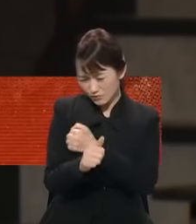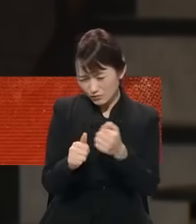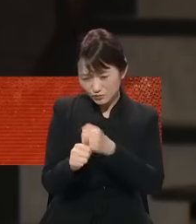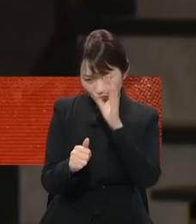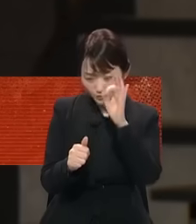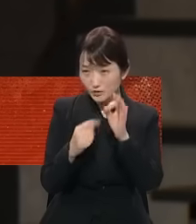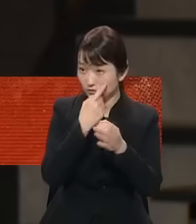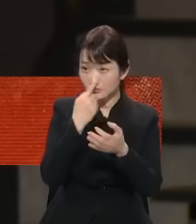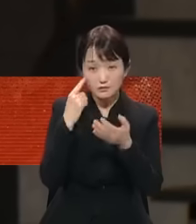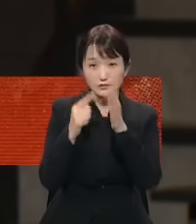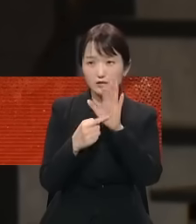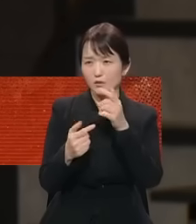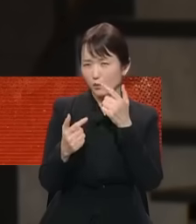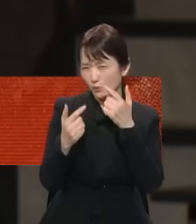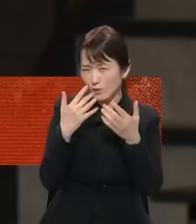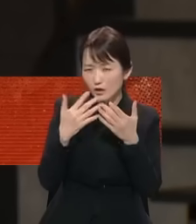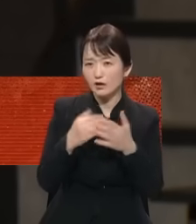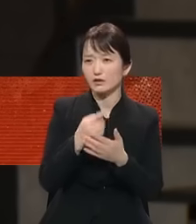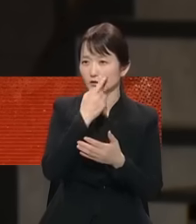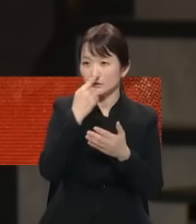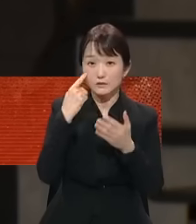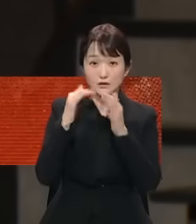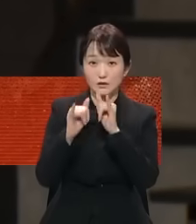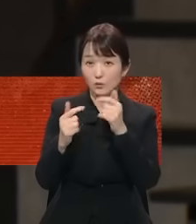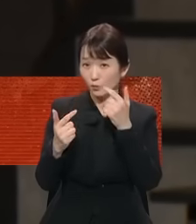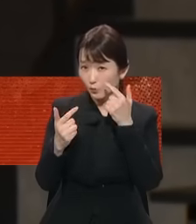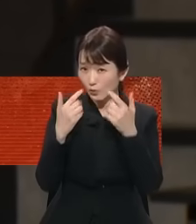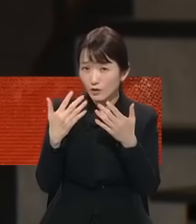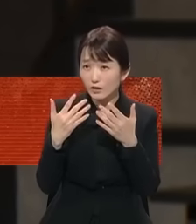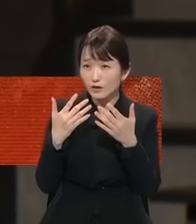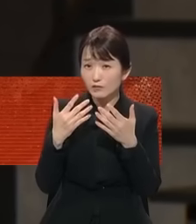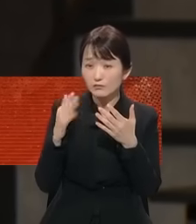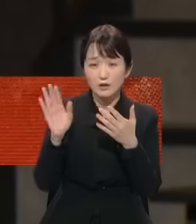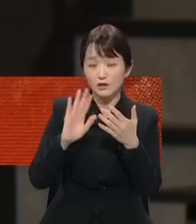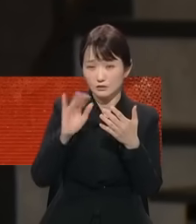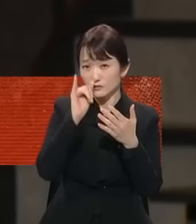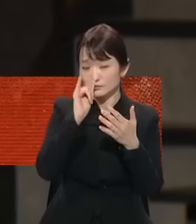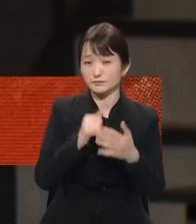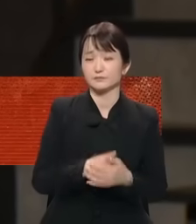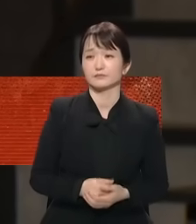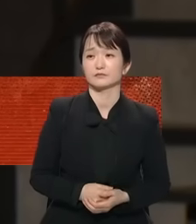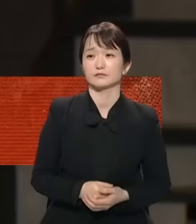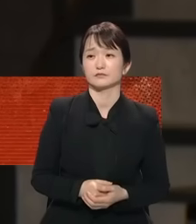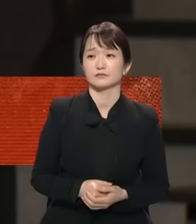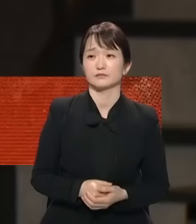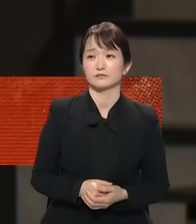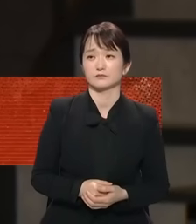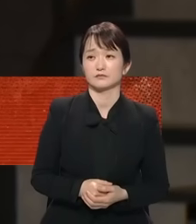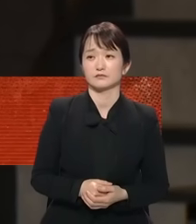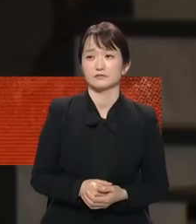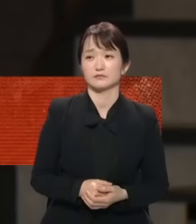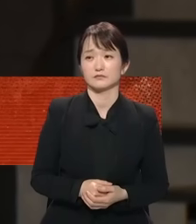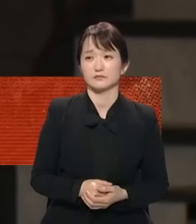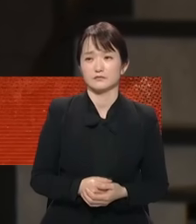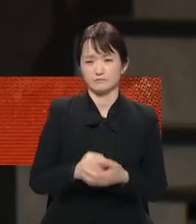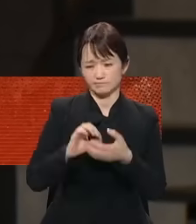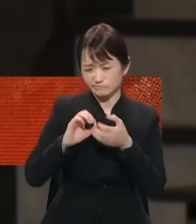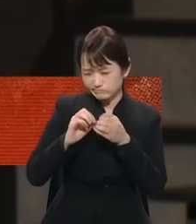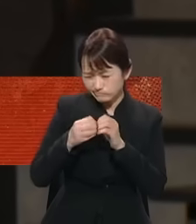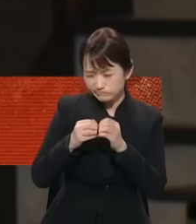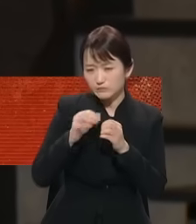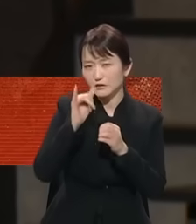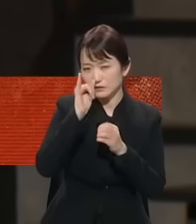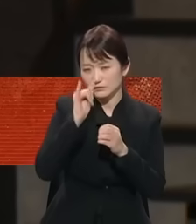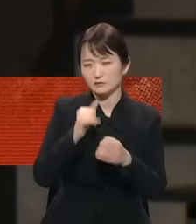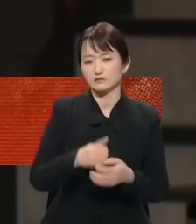증거가 확실하거나 뭐 증인이 확실한 경우가 아닌 경우도 있어요. 또 심각하게 또 이렇게 좀 왜곡되고 확대된 경우도